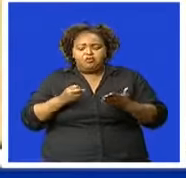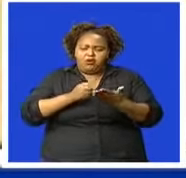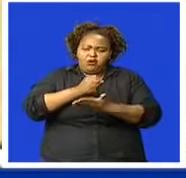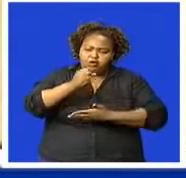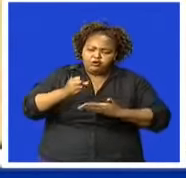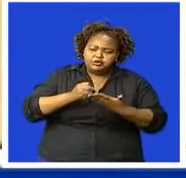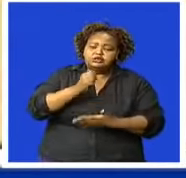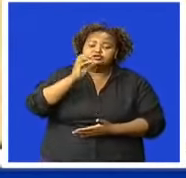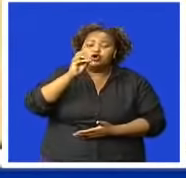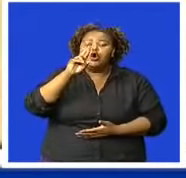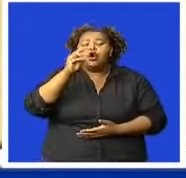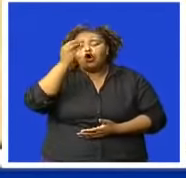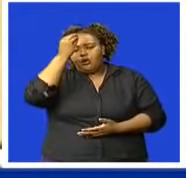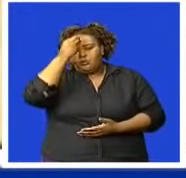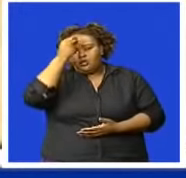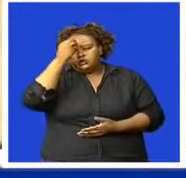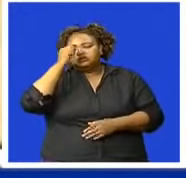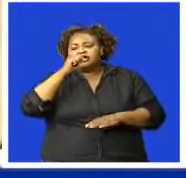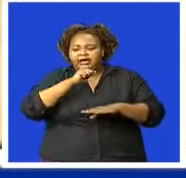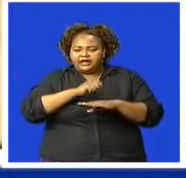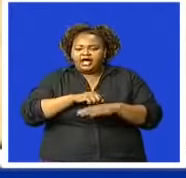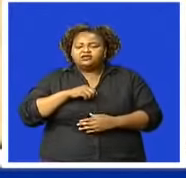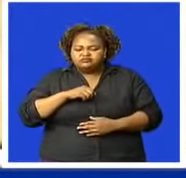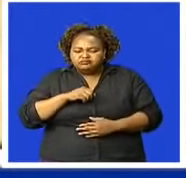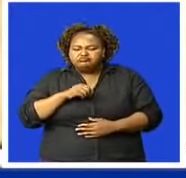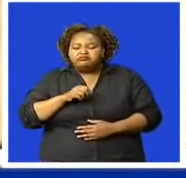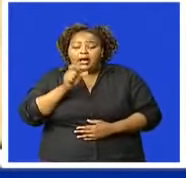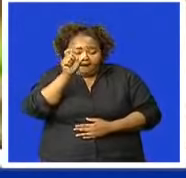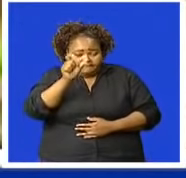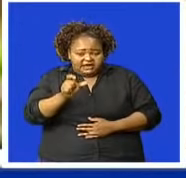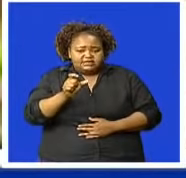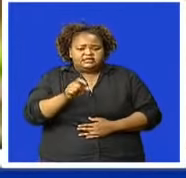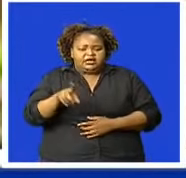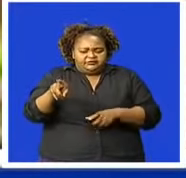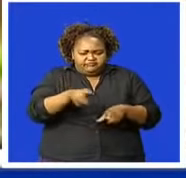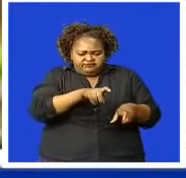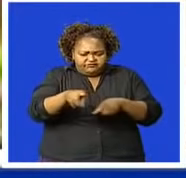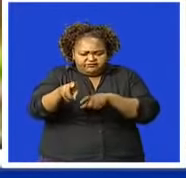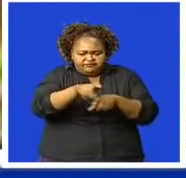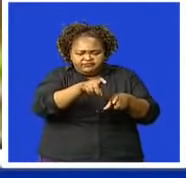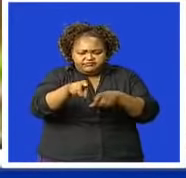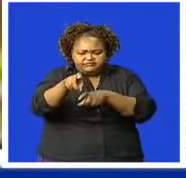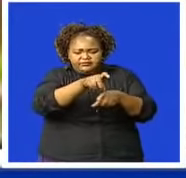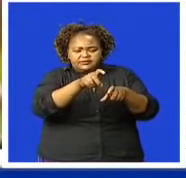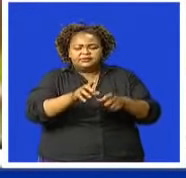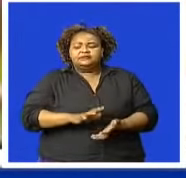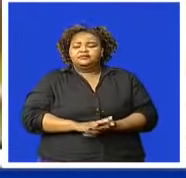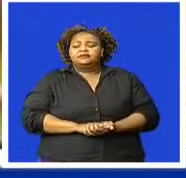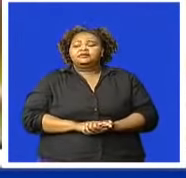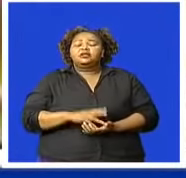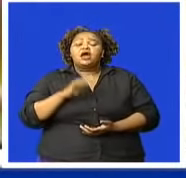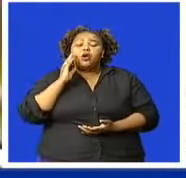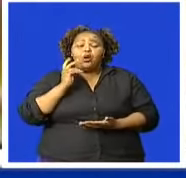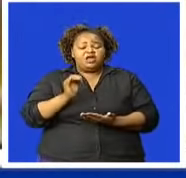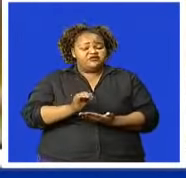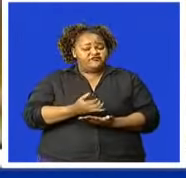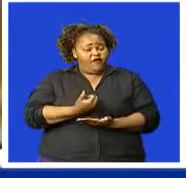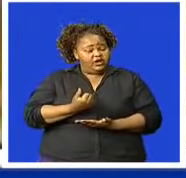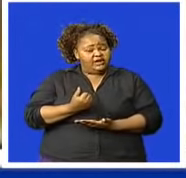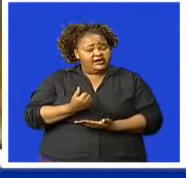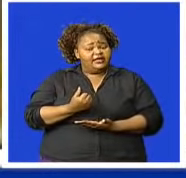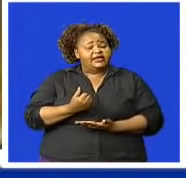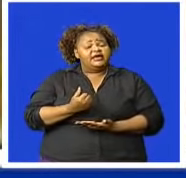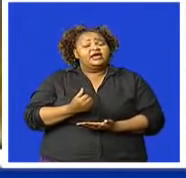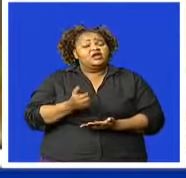lihala lamonye wethu lesisebenzela lapho tilandzela lona kanike nangabe tikhonile ukuthi tithole lihala lwalokhu